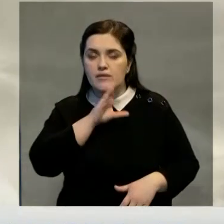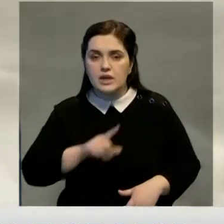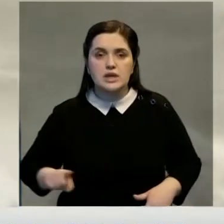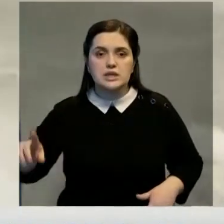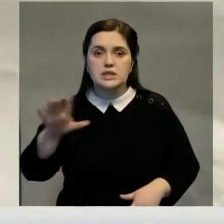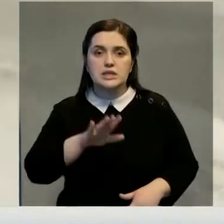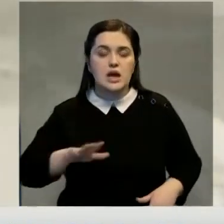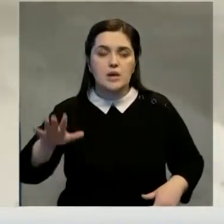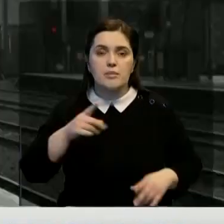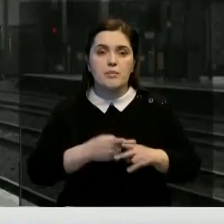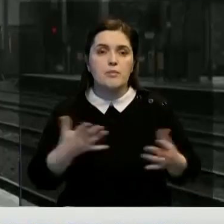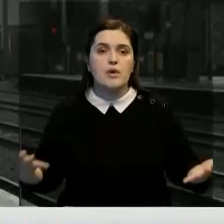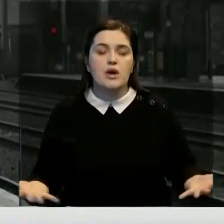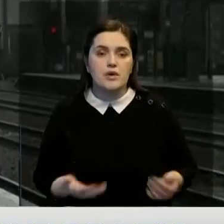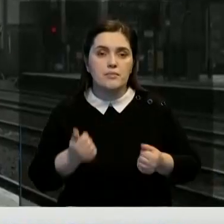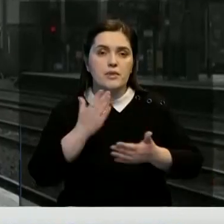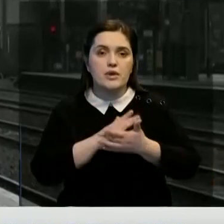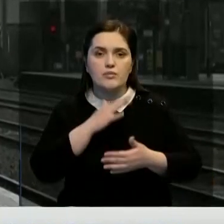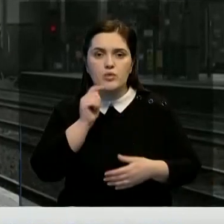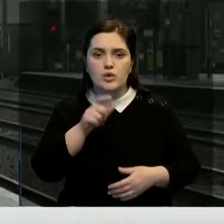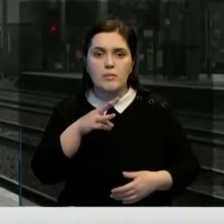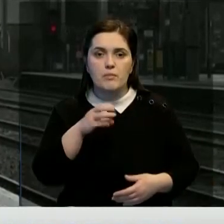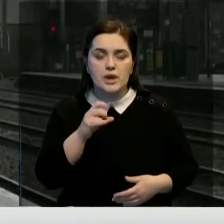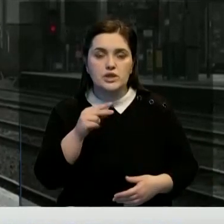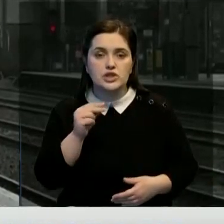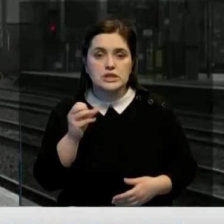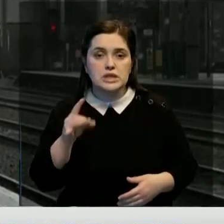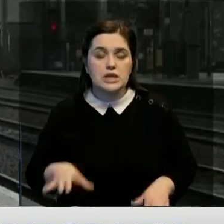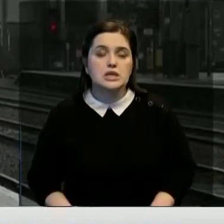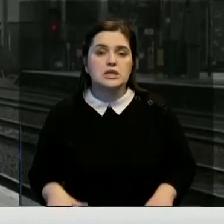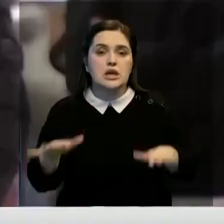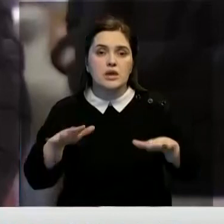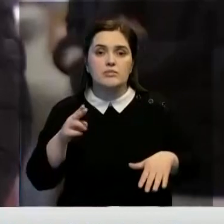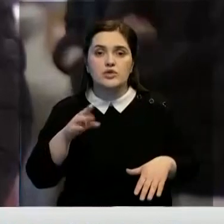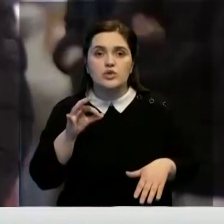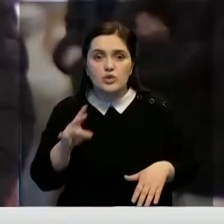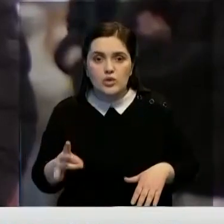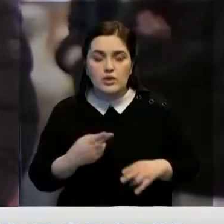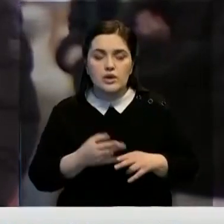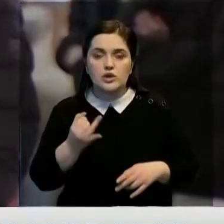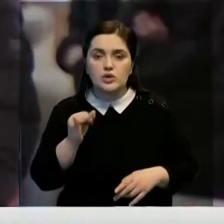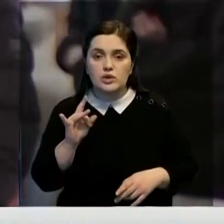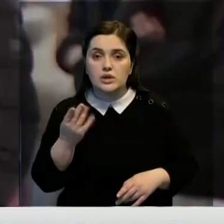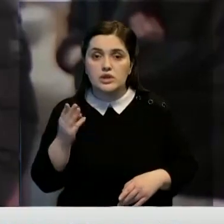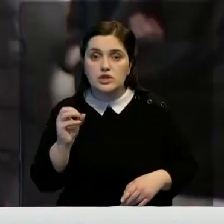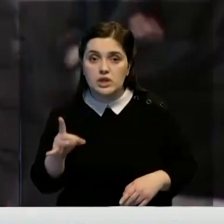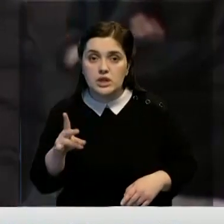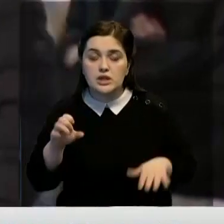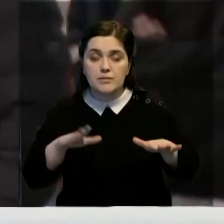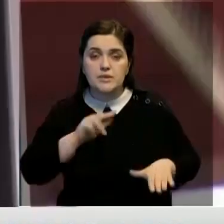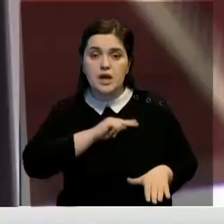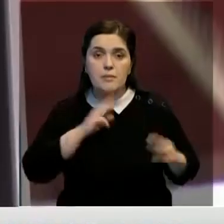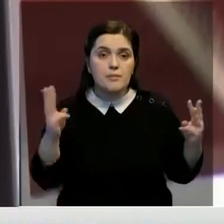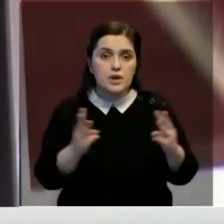регионы страны. Эвакуированы сотни жителей Манчестера. Из берегов вышла река Дон в графстве Йоркшир. На местах работают